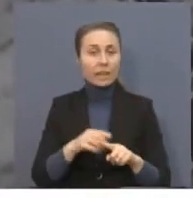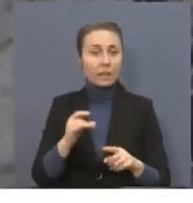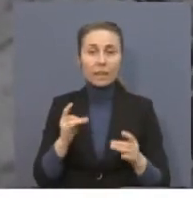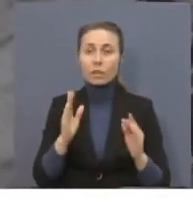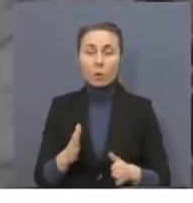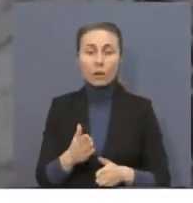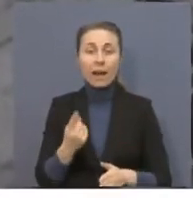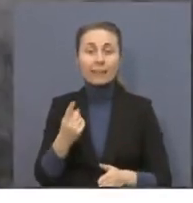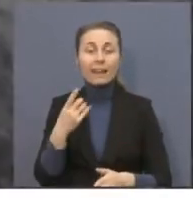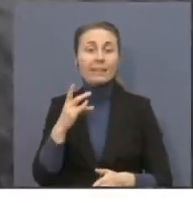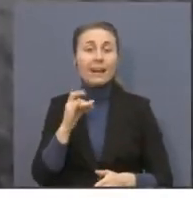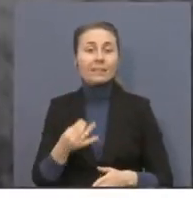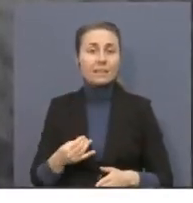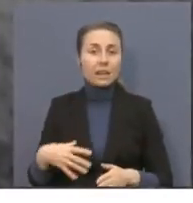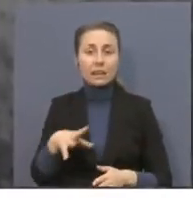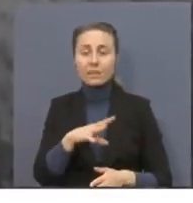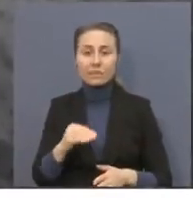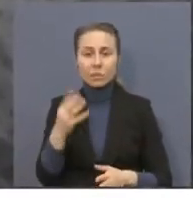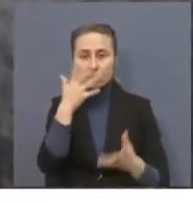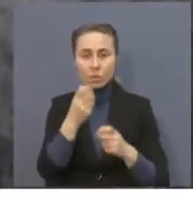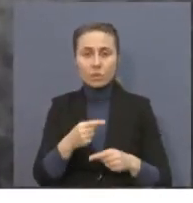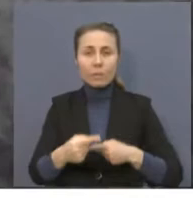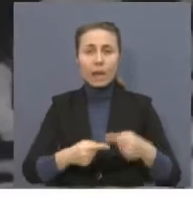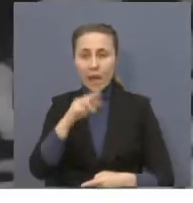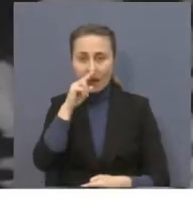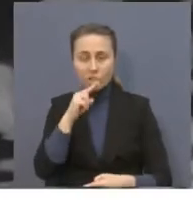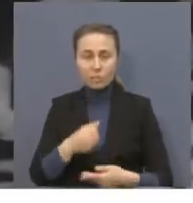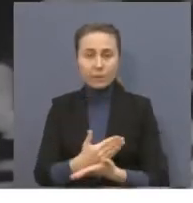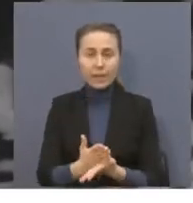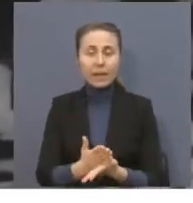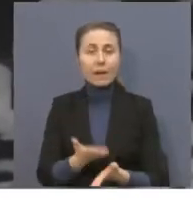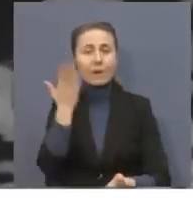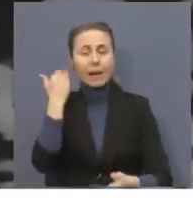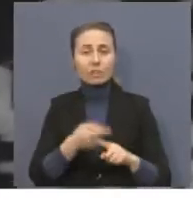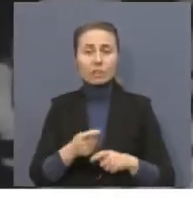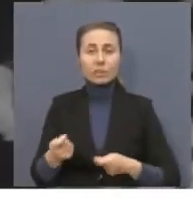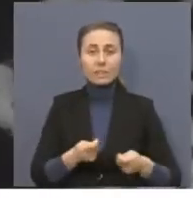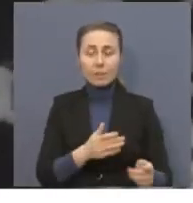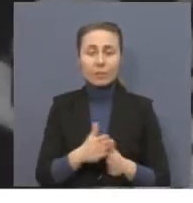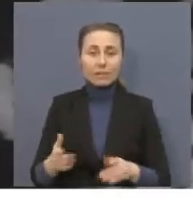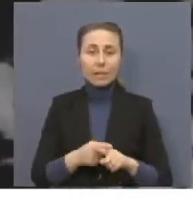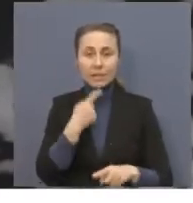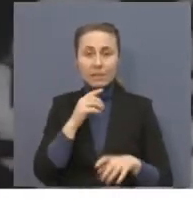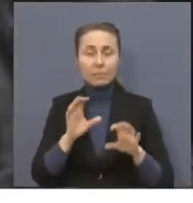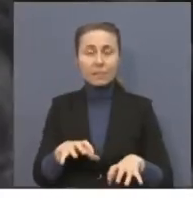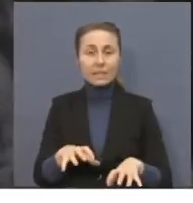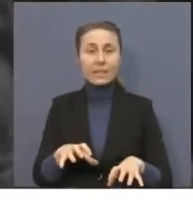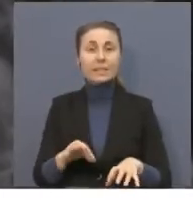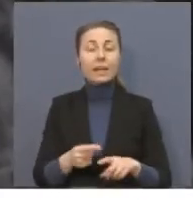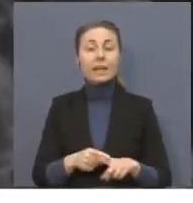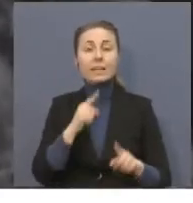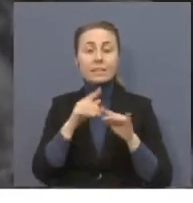одну нацию. Это прежде всего серьезные последствия ошибочной политики прежней системы правления, отметил председатель Сената Маулен